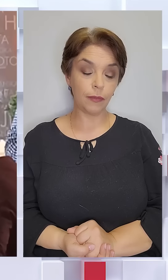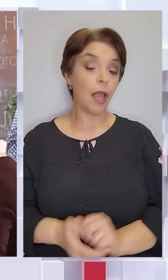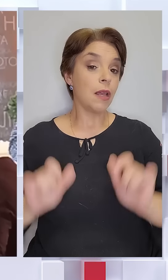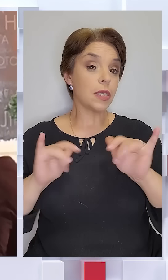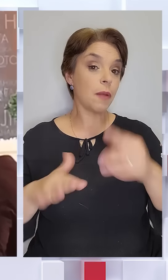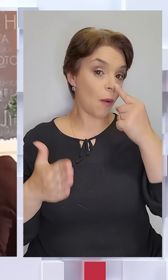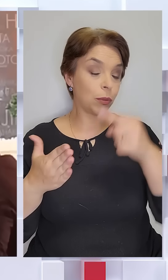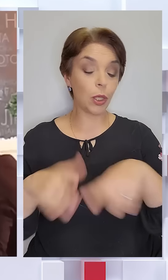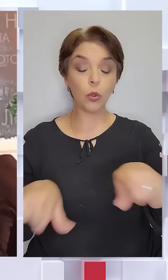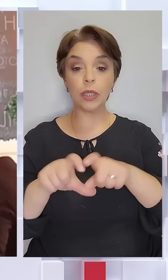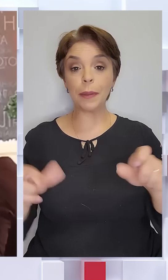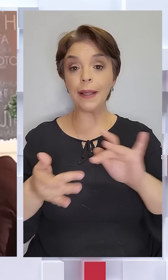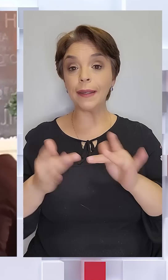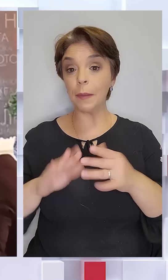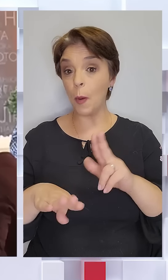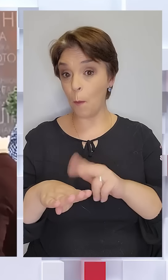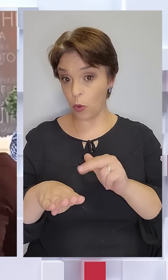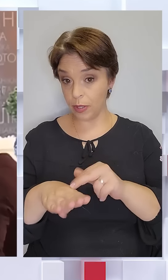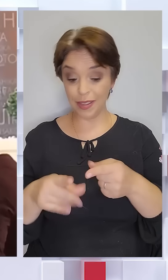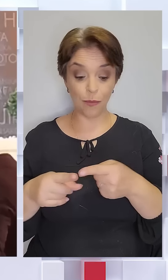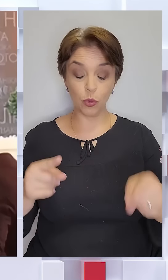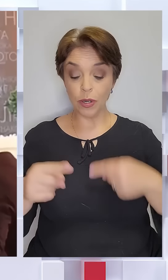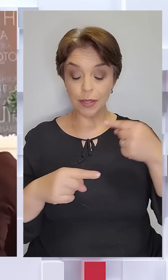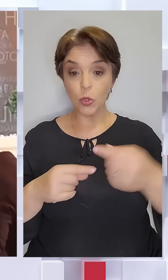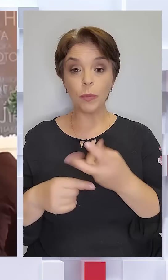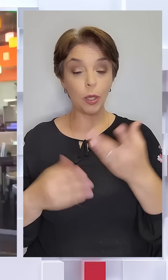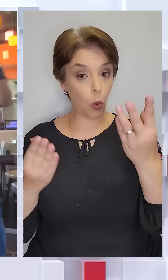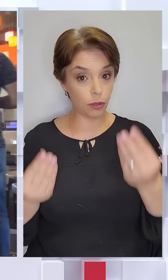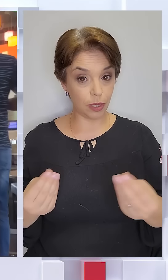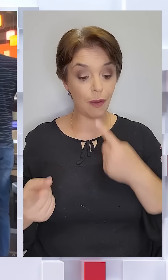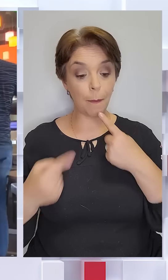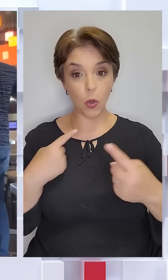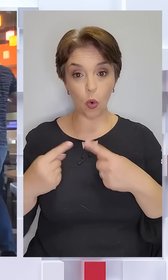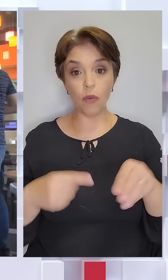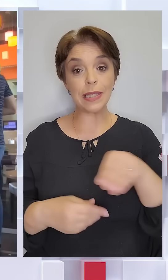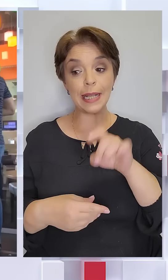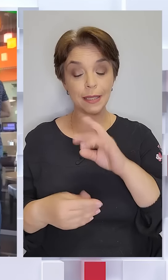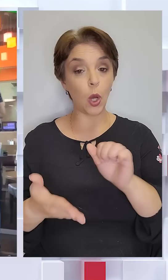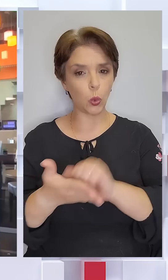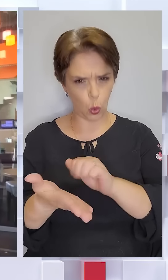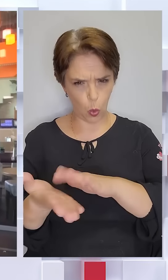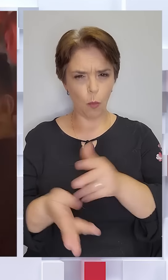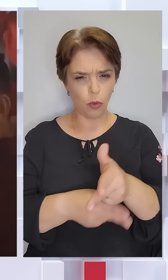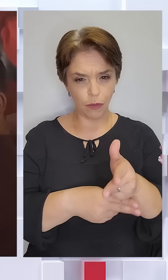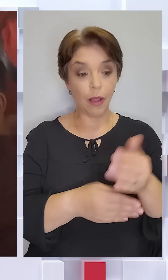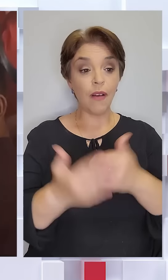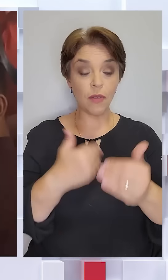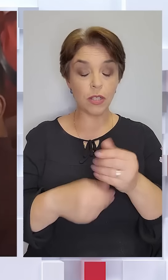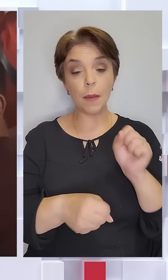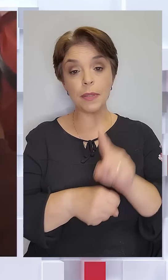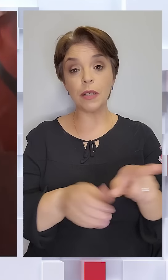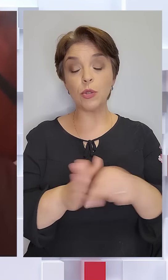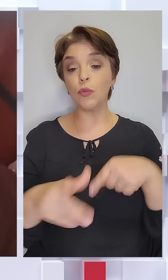Справа потрапила до департаменту кіберполіції. Упродовж наступних кількох днів переговори із Трейтяком документували. Врешті він призначив